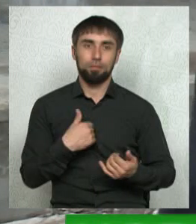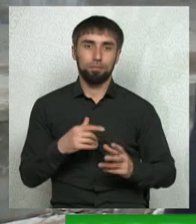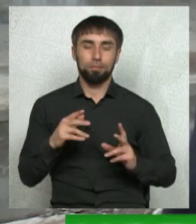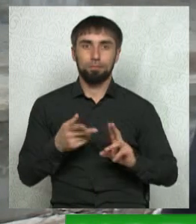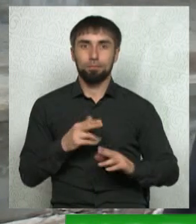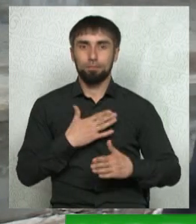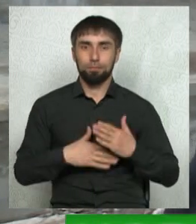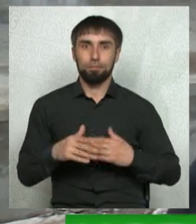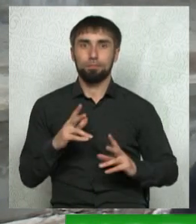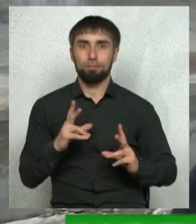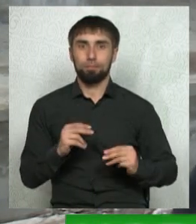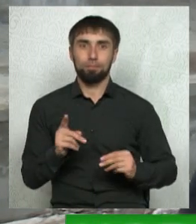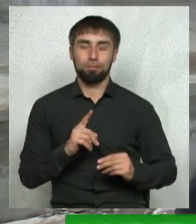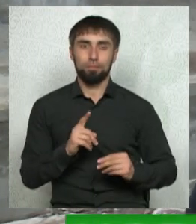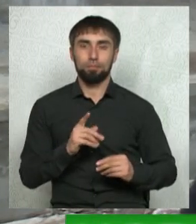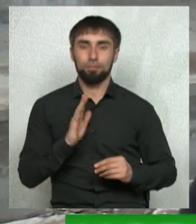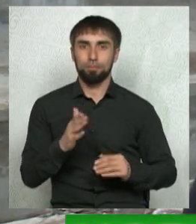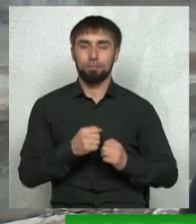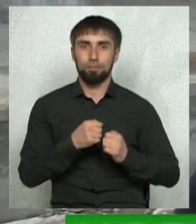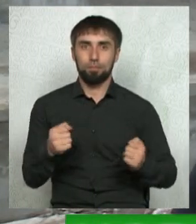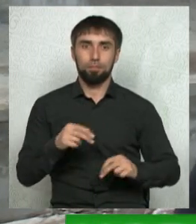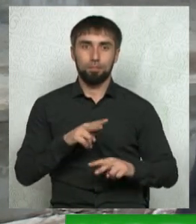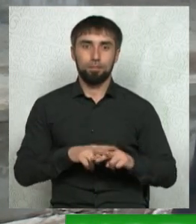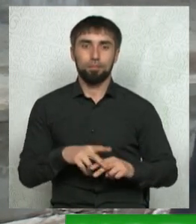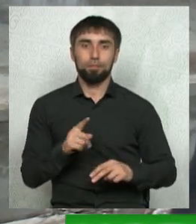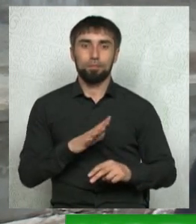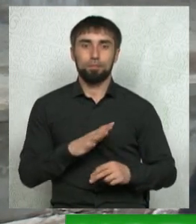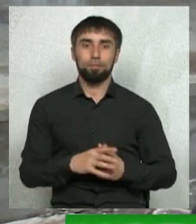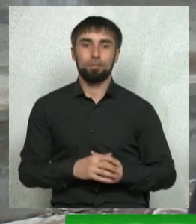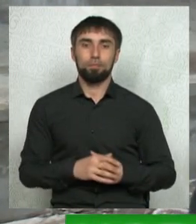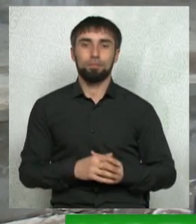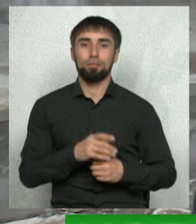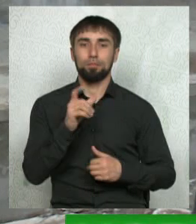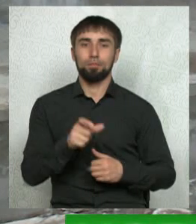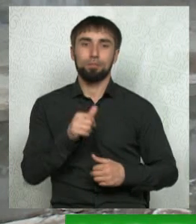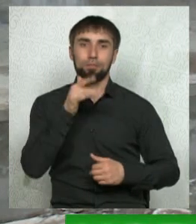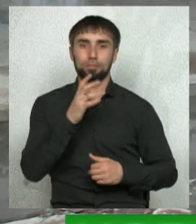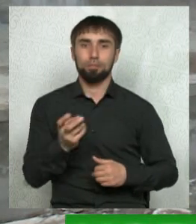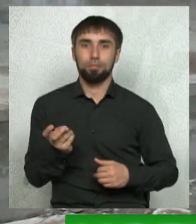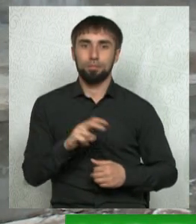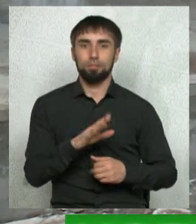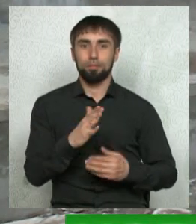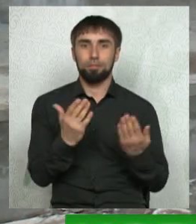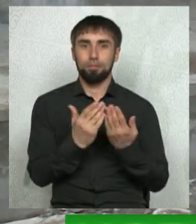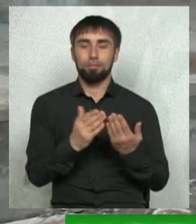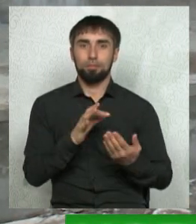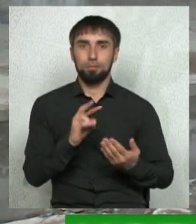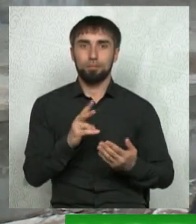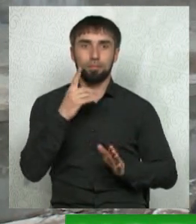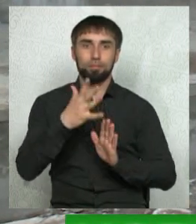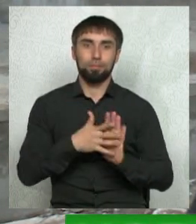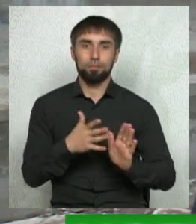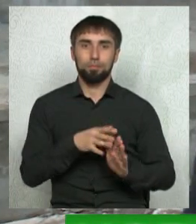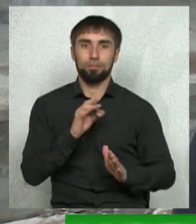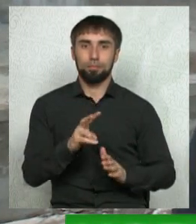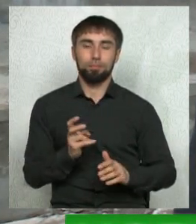что будет просторное место, чтобы человек, который приходит в театр, он понимал, что